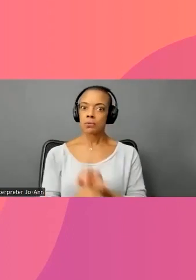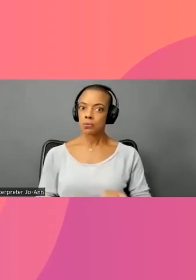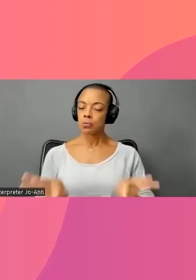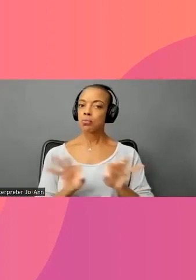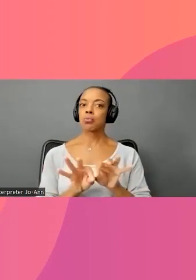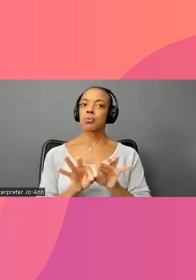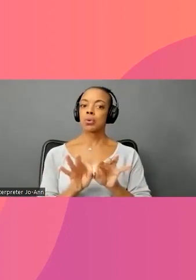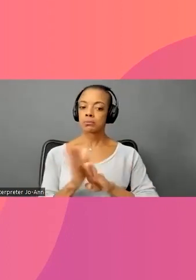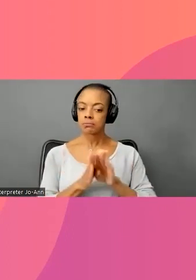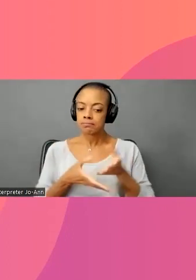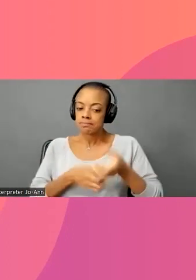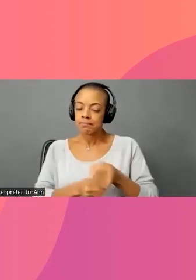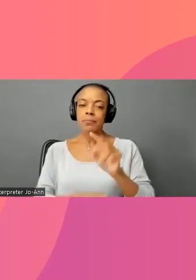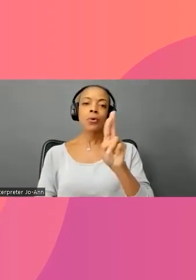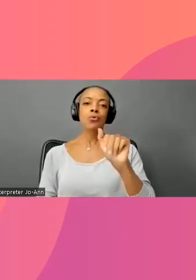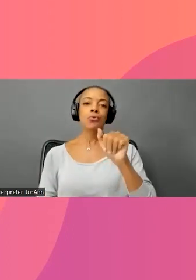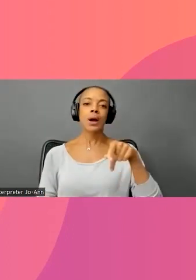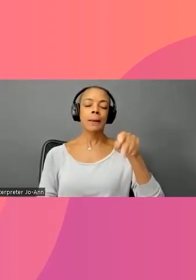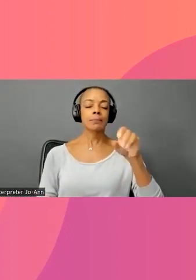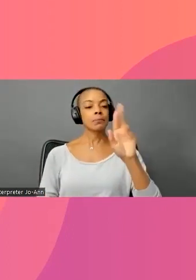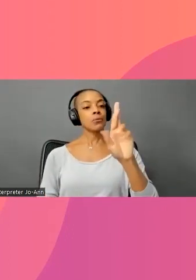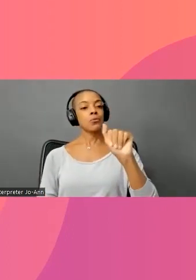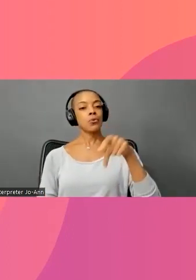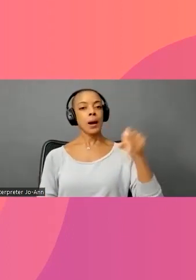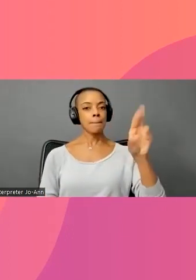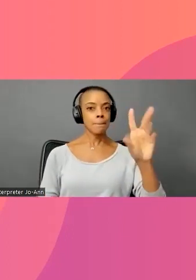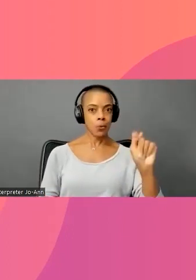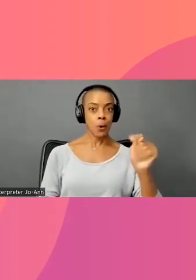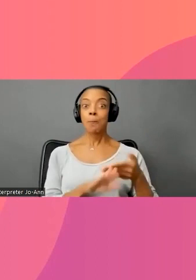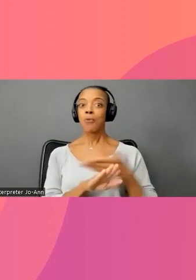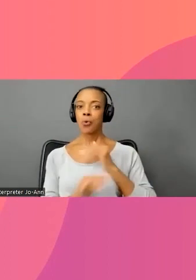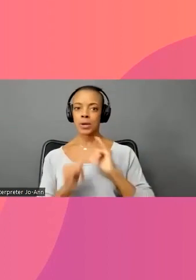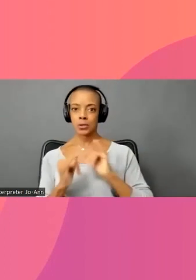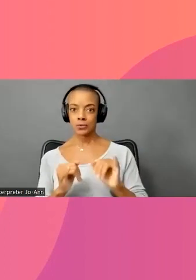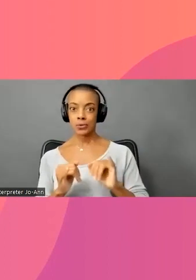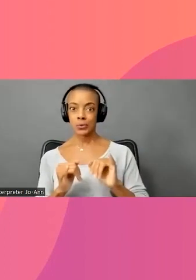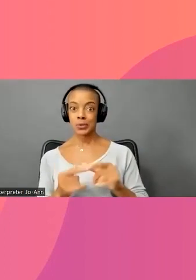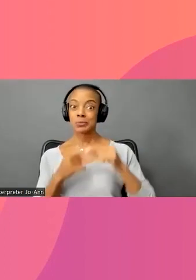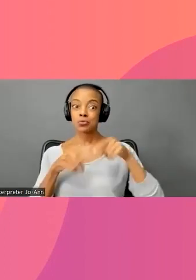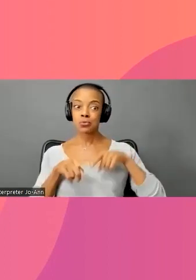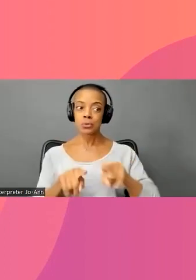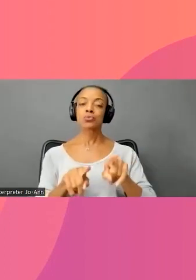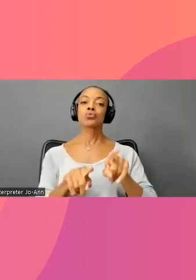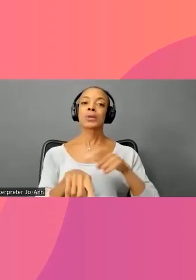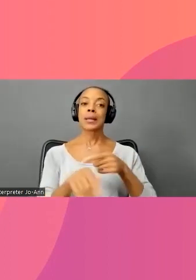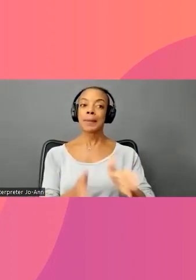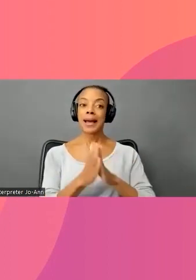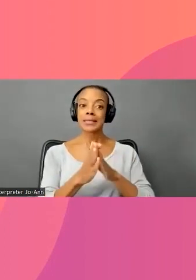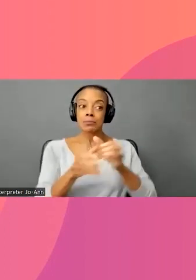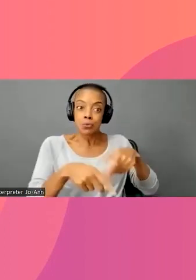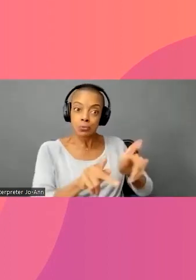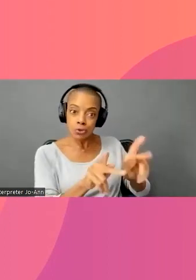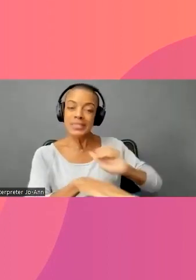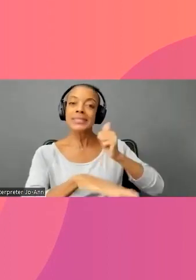attirer votre attention sur la publication de ce rapport parce que c'était tout à fait important pour